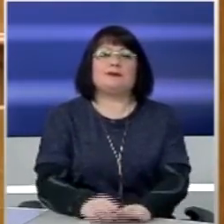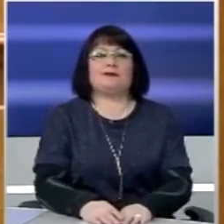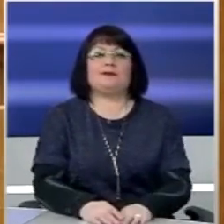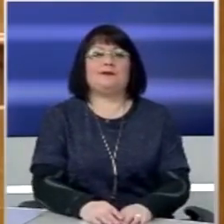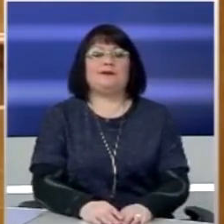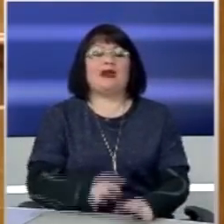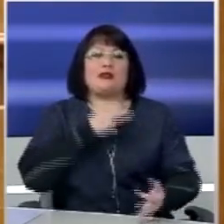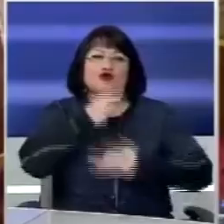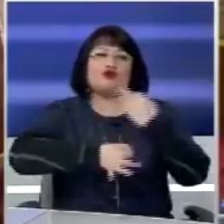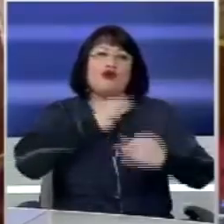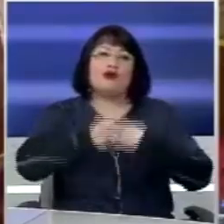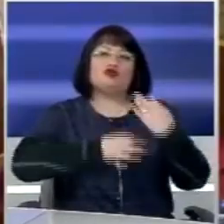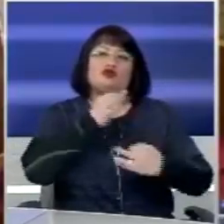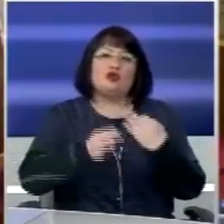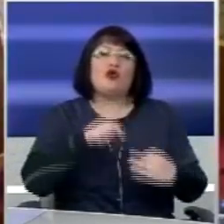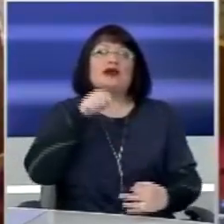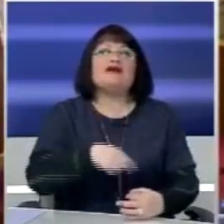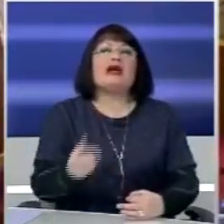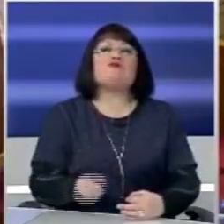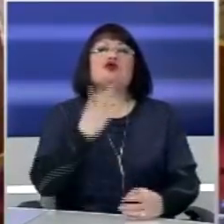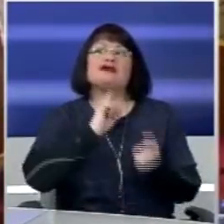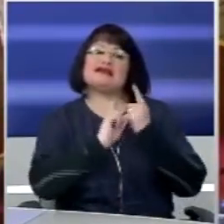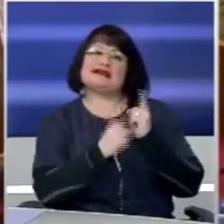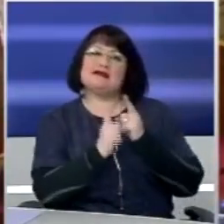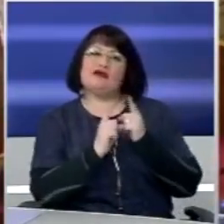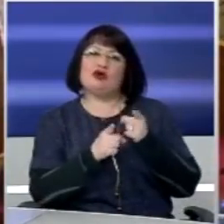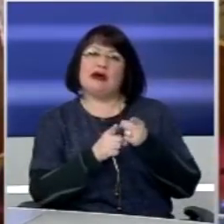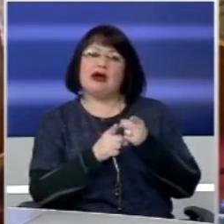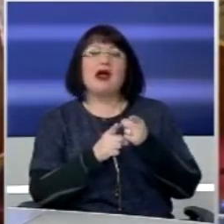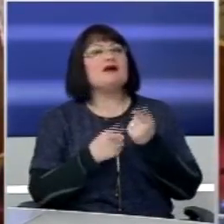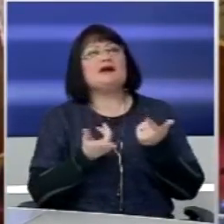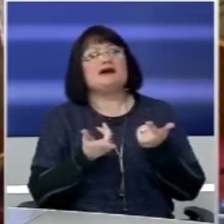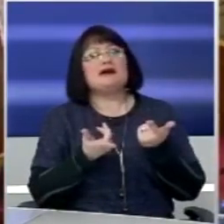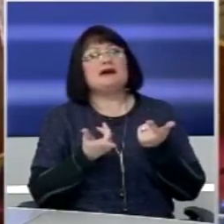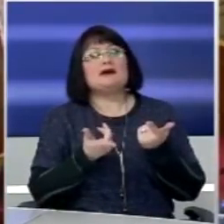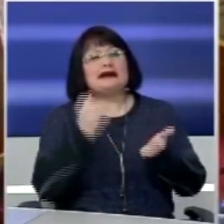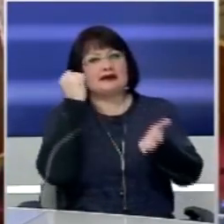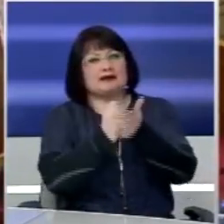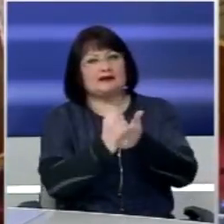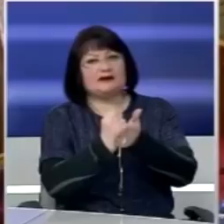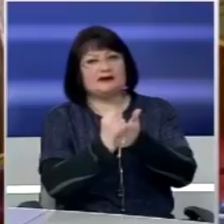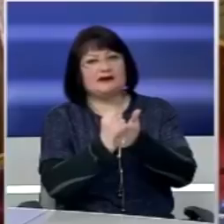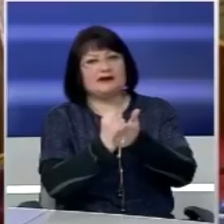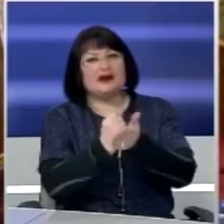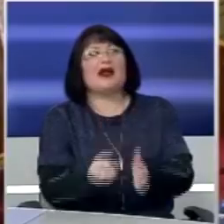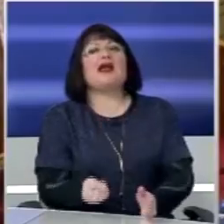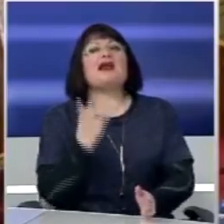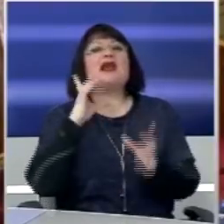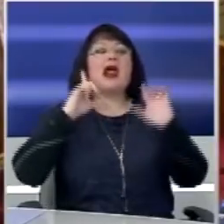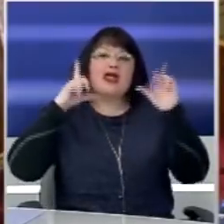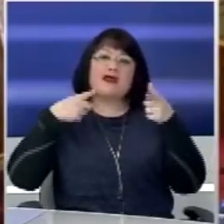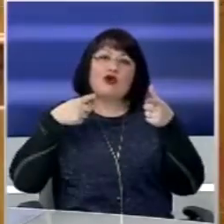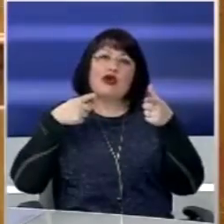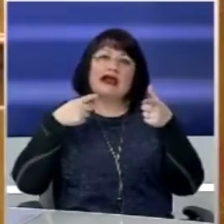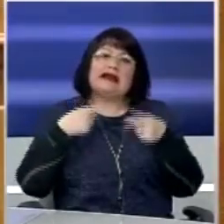σταματήσουμε να θυμίζουμε ότι η νέα αυτή συμφωνία που συζητάμε σήμερα έχει δίπλα στη σφραγίδα της Νέας Δημοκρατίας και αυτήν